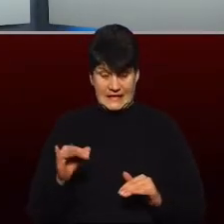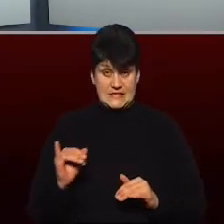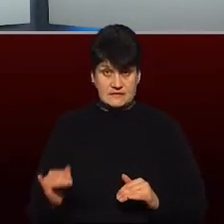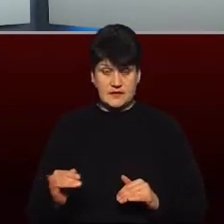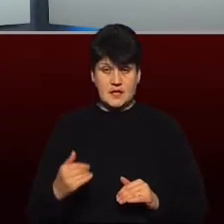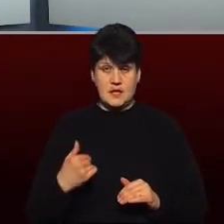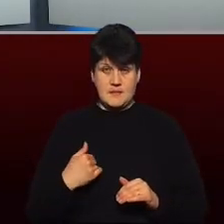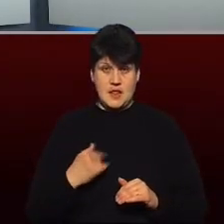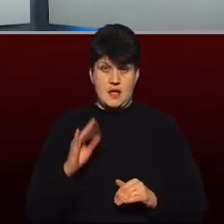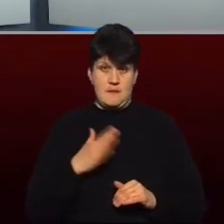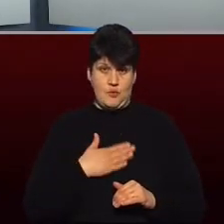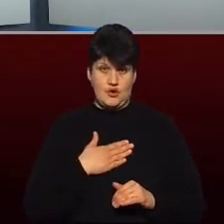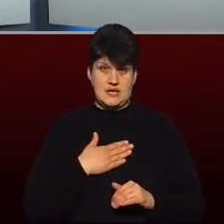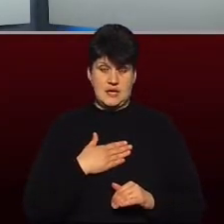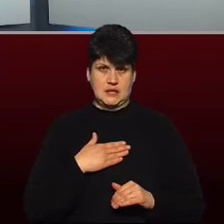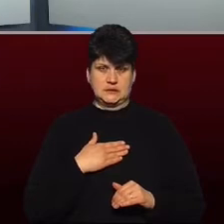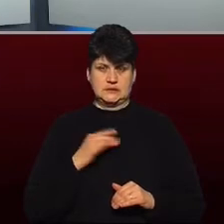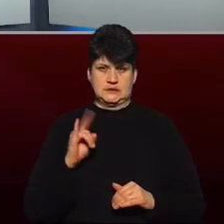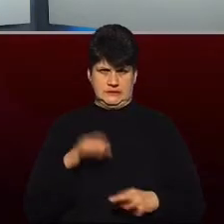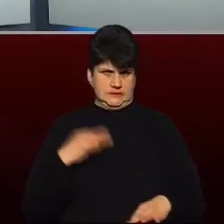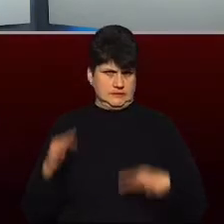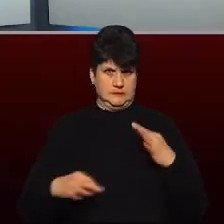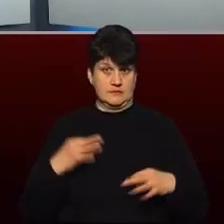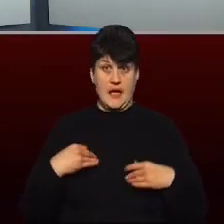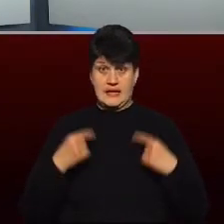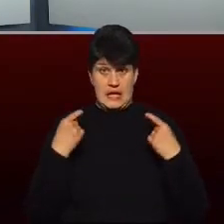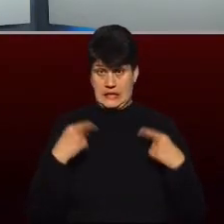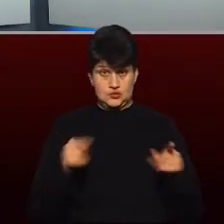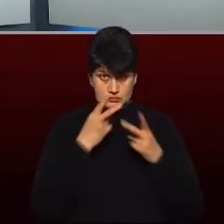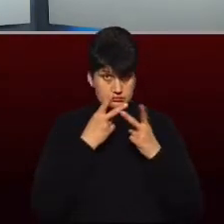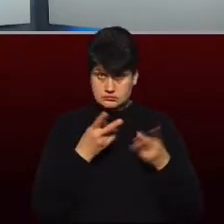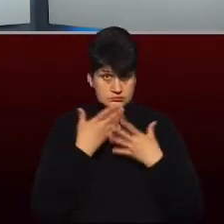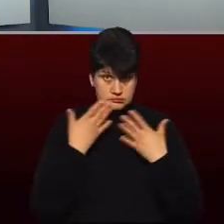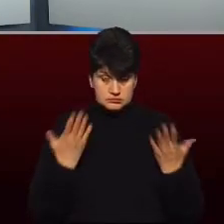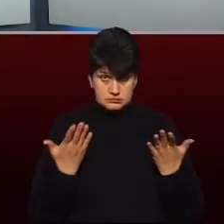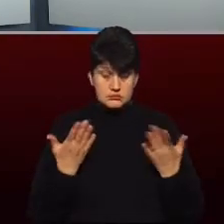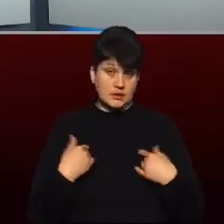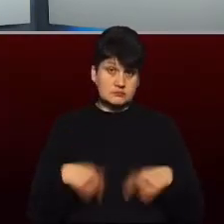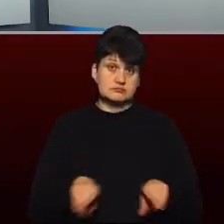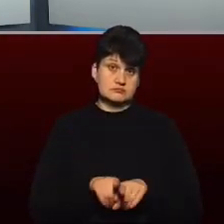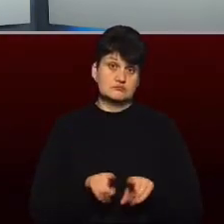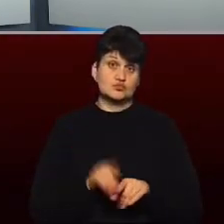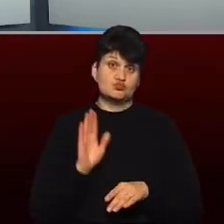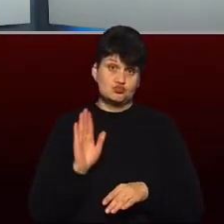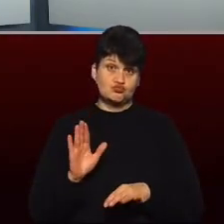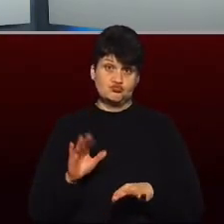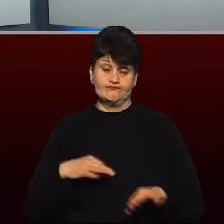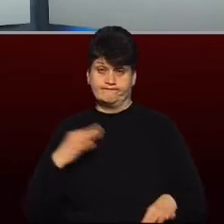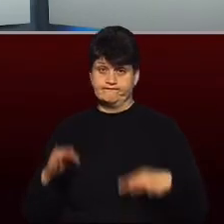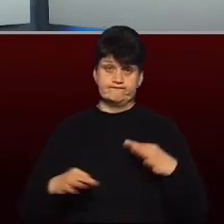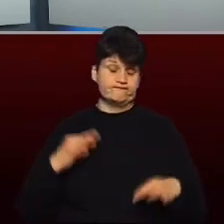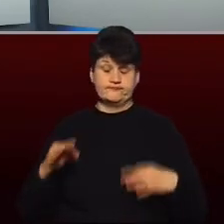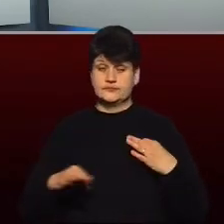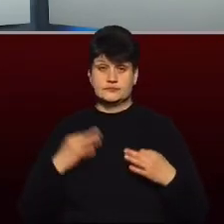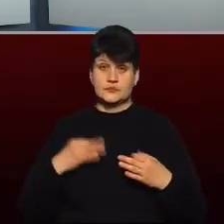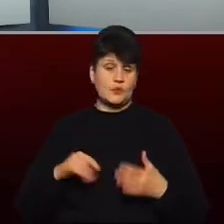моя дитина виведе з себе, а я іншої моделі не маю, і я от відчуваю киплять емоції, і я застосую